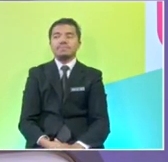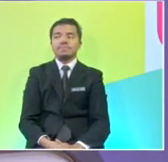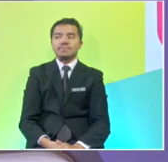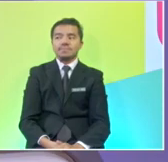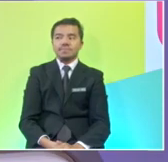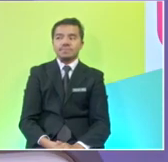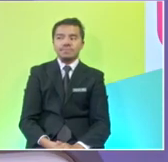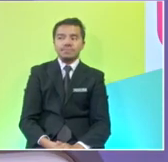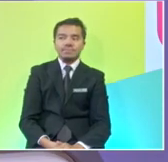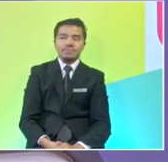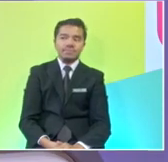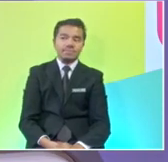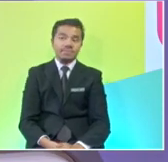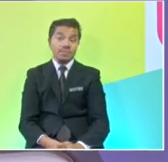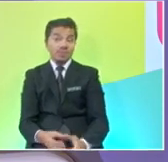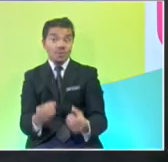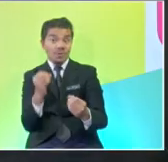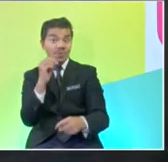di rumah